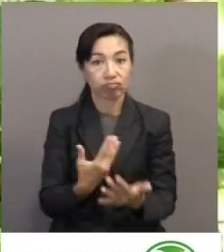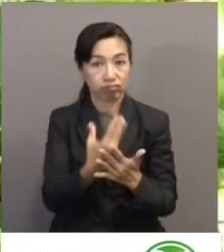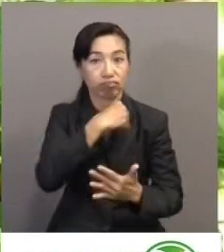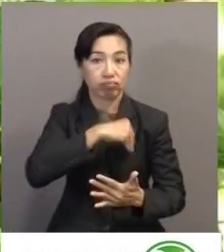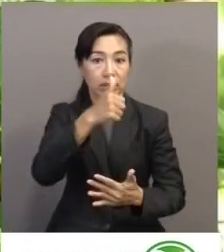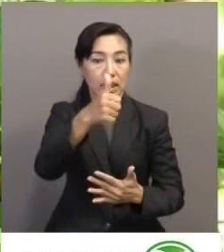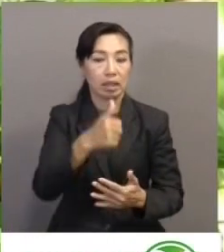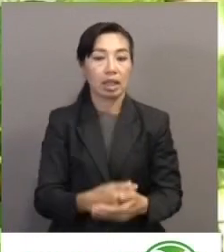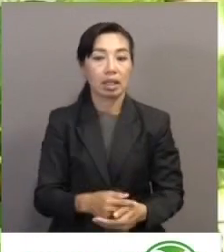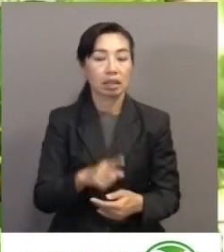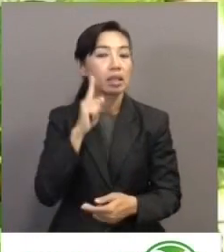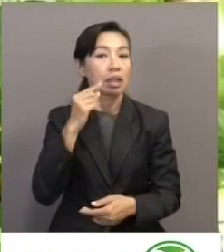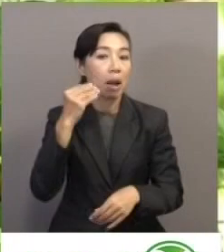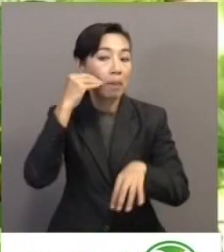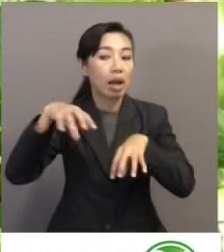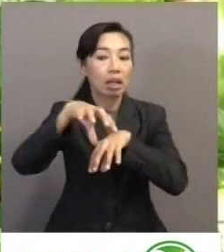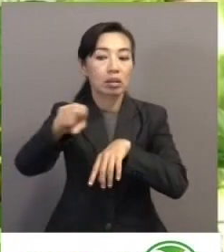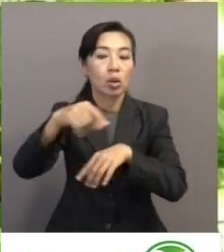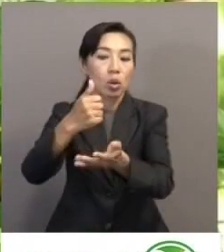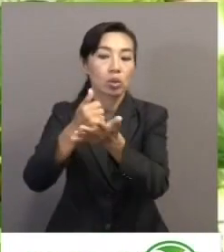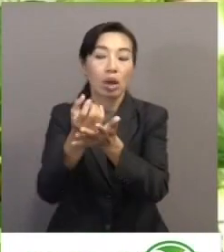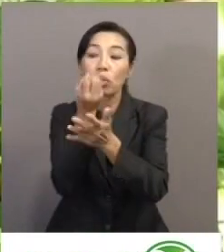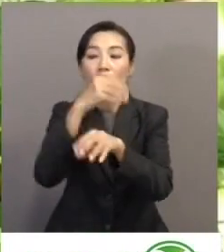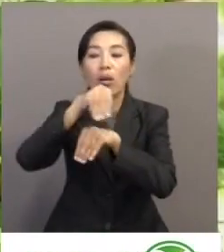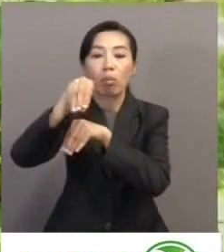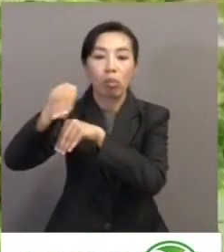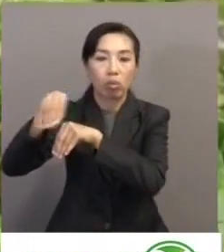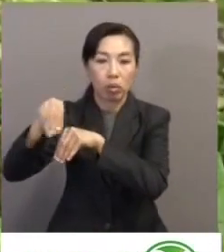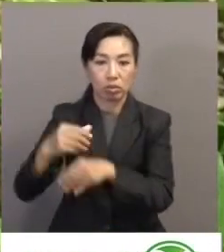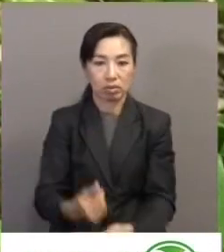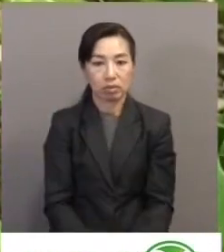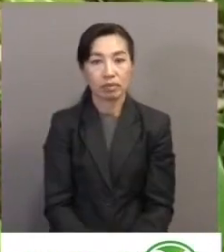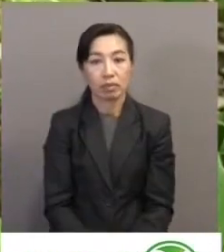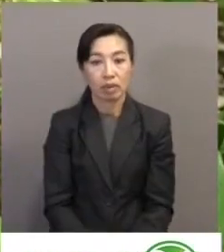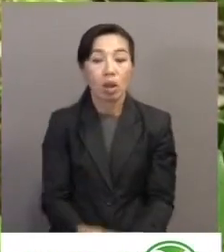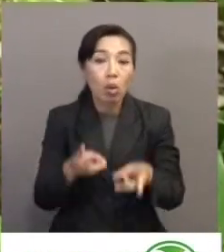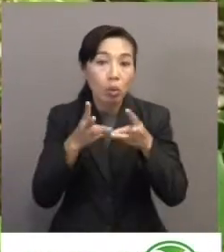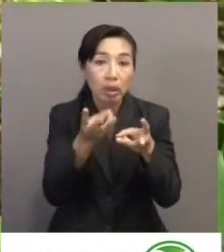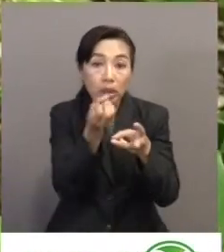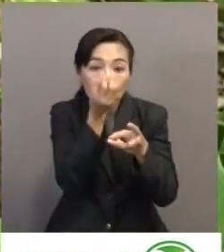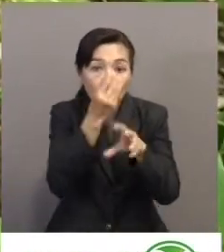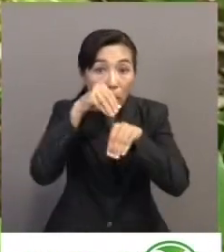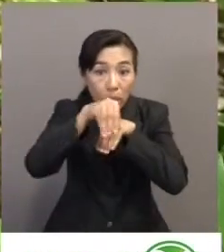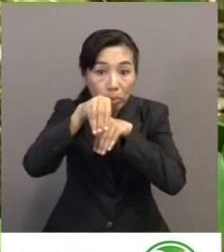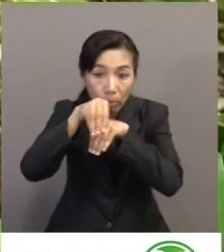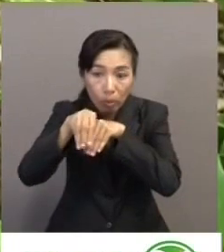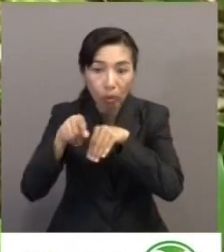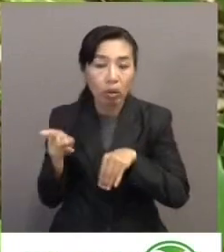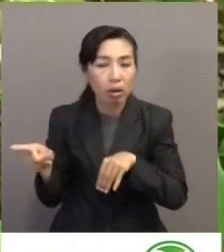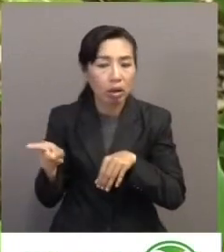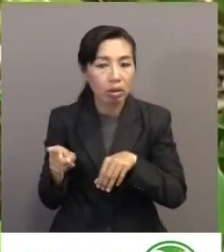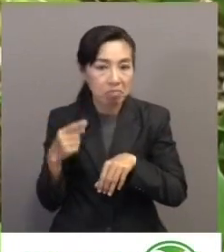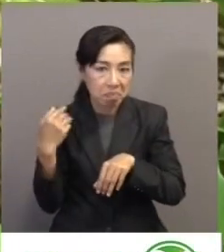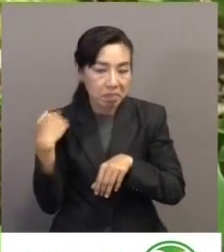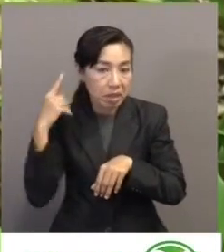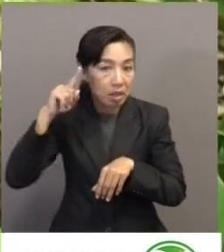ก็ให้ลูกบ้านแถวนี้ช่วยกันปลูกไว ้ส่วนวิธีปลูกดอกข้าวพรรษานั้นพี่เขาแอบก